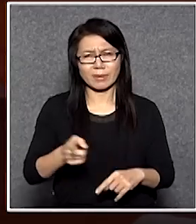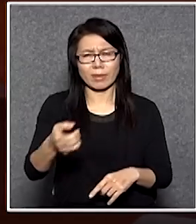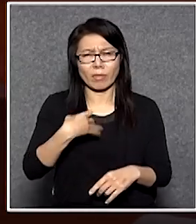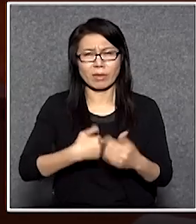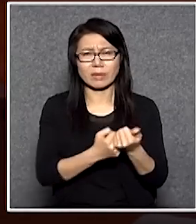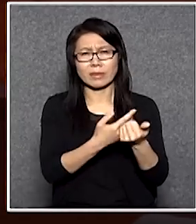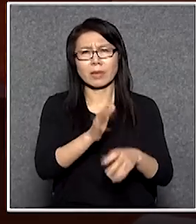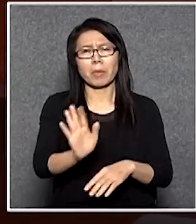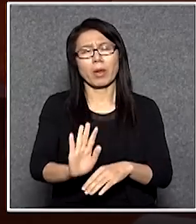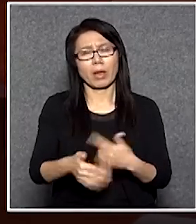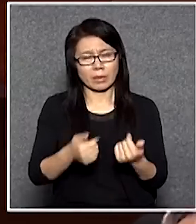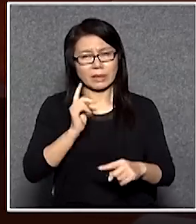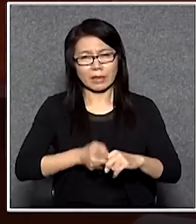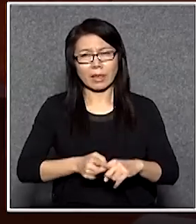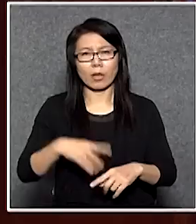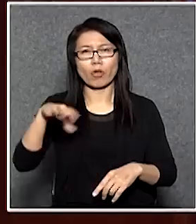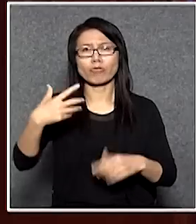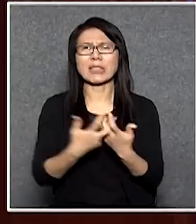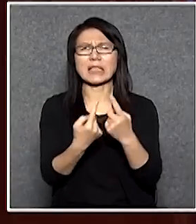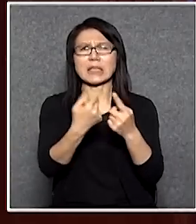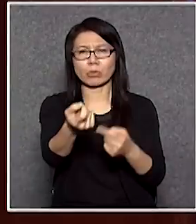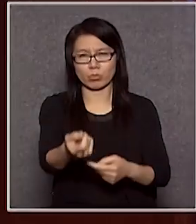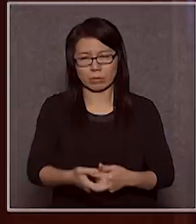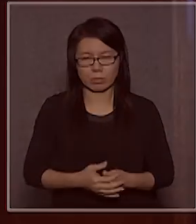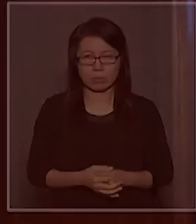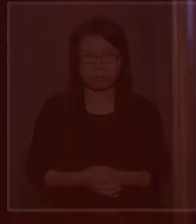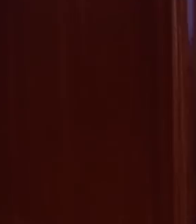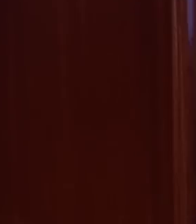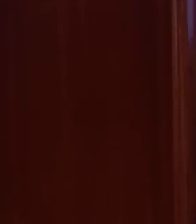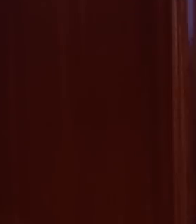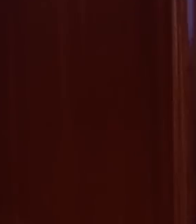定是聽你說不支持的，響鐘啊，不夠人。